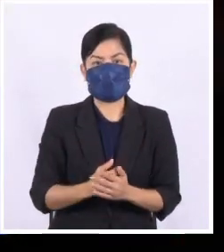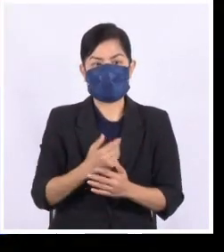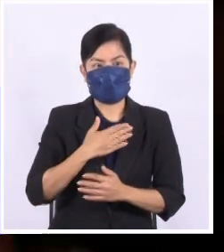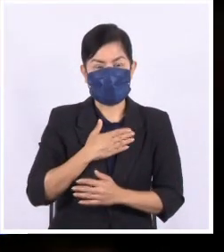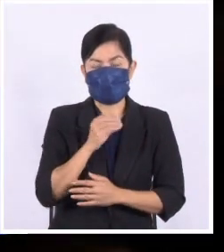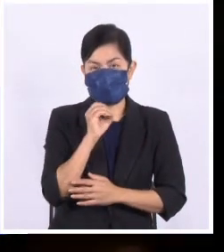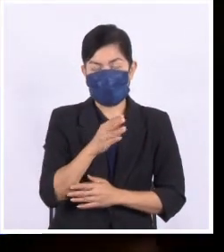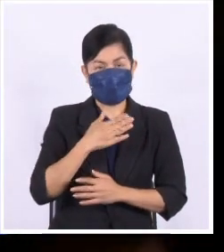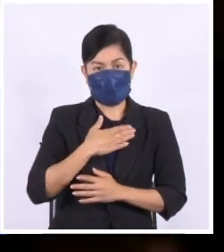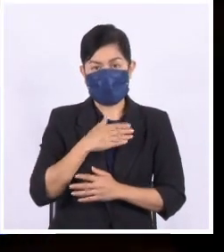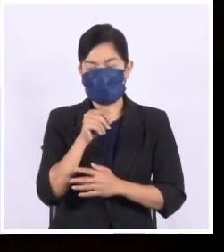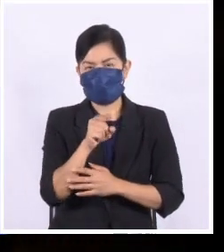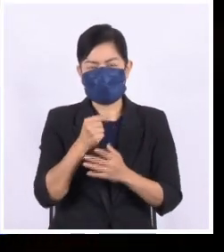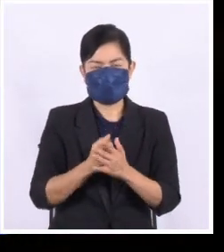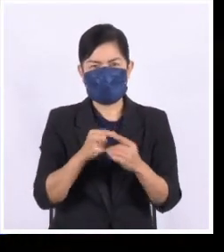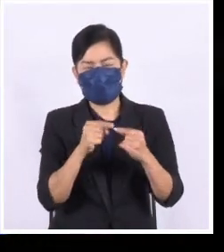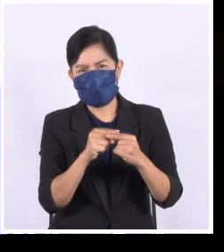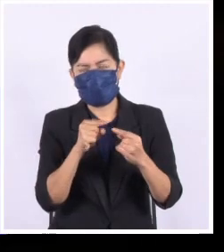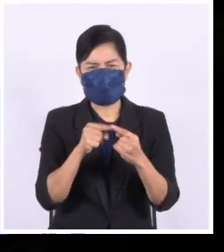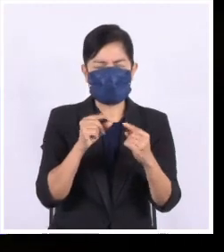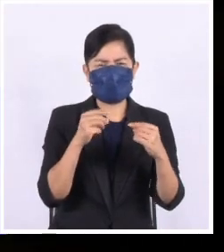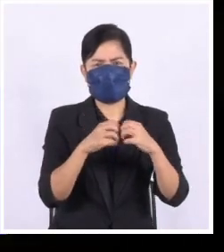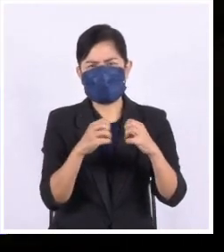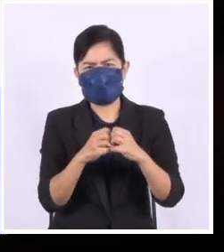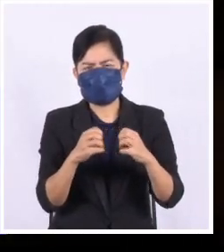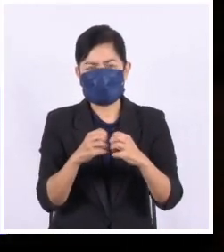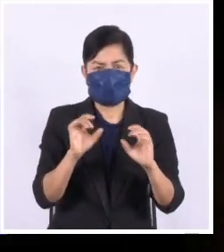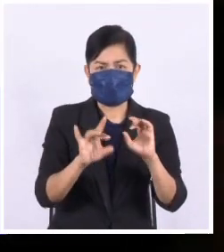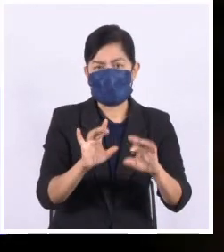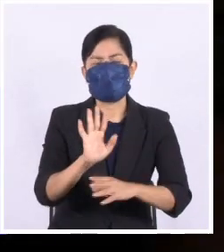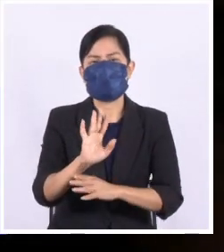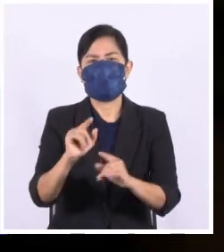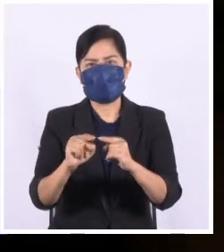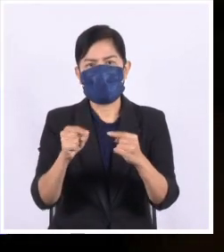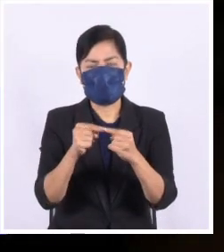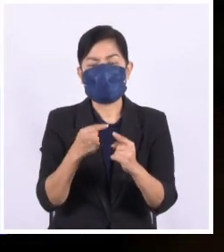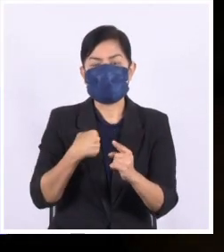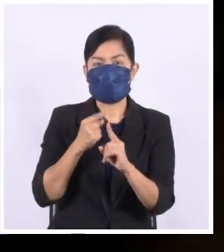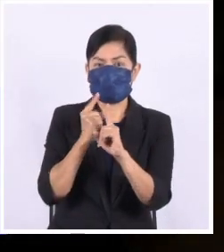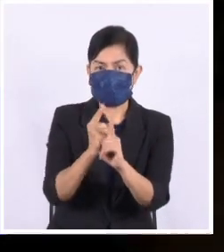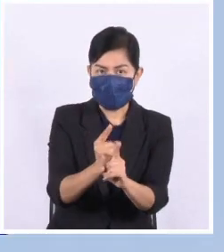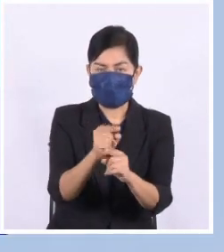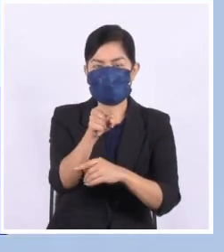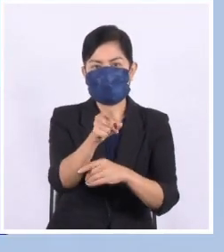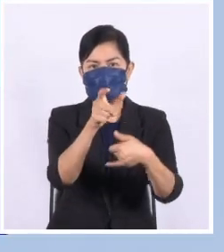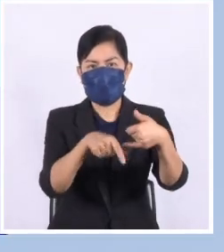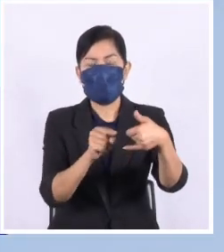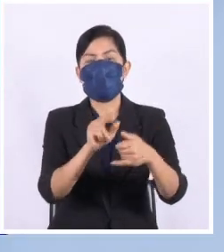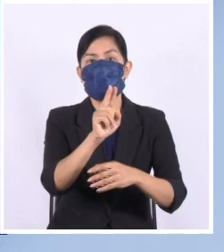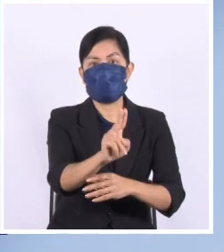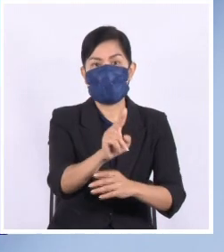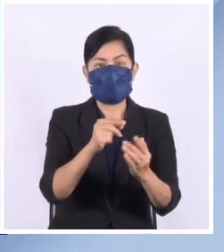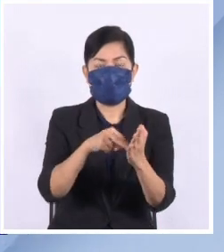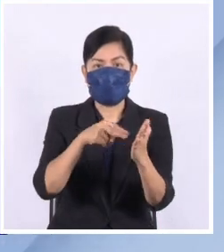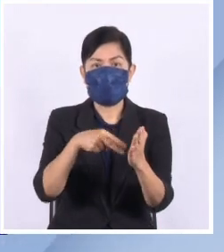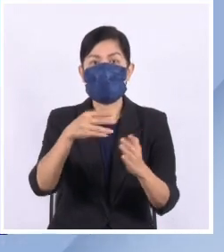ตามหาภรรยาที่เพิ่งทะเลาะกันคือภรรยาเนี่ยวิ่งหนีเข้ามาที่บริเวณโรงพยาบาลว่าอย่างนั้นเถอะทีนี้ตำรวจก็มานะครับเนื่องจากว่าเจ้า